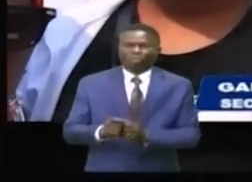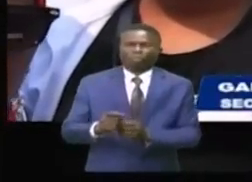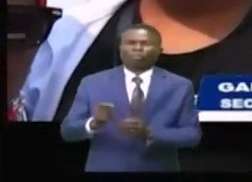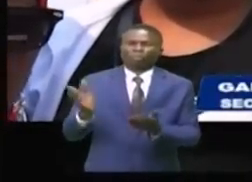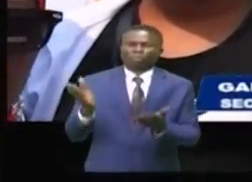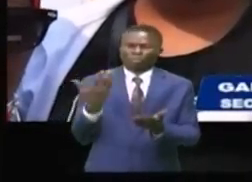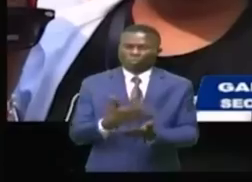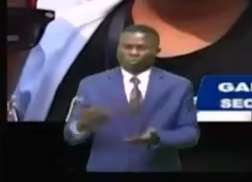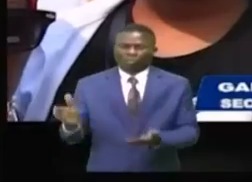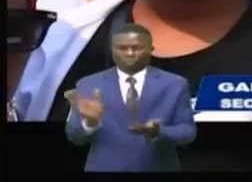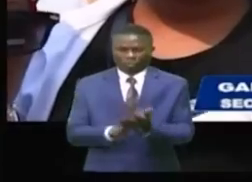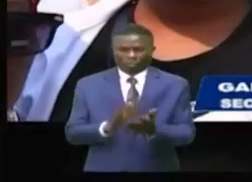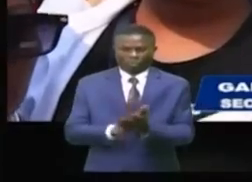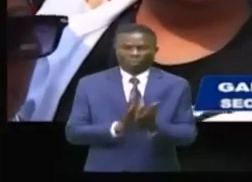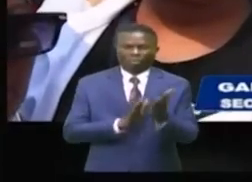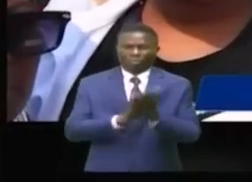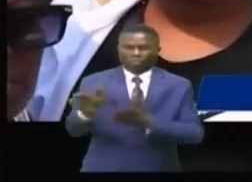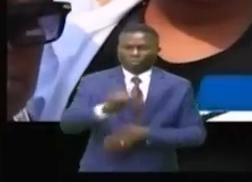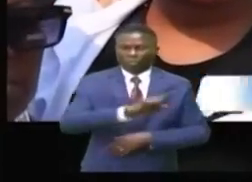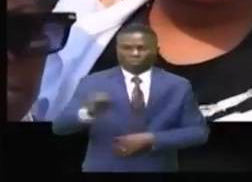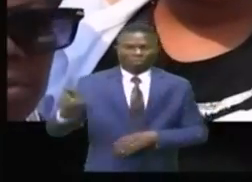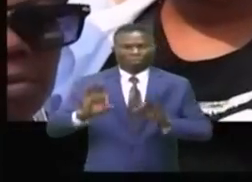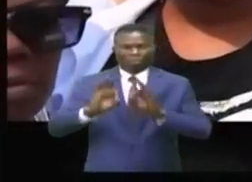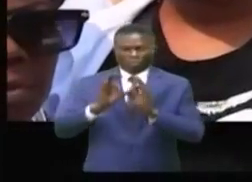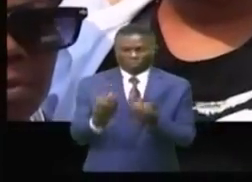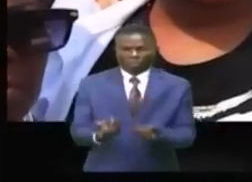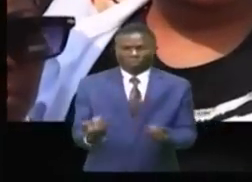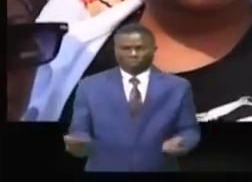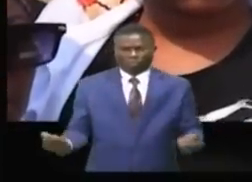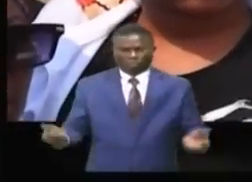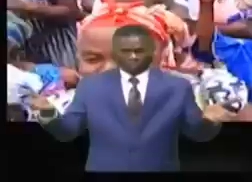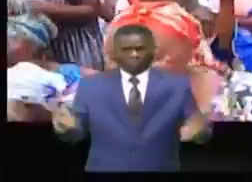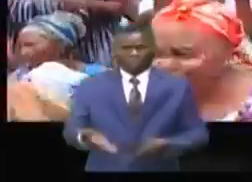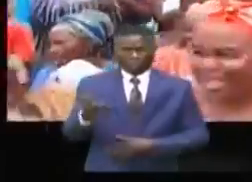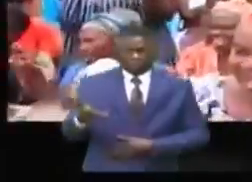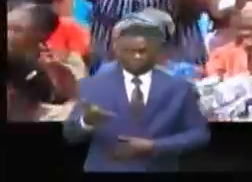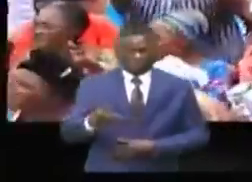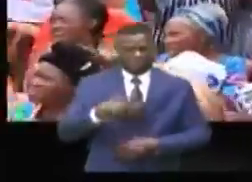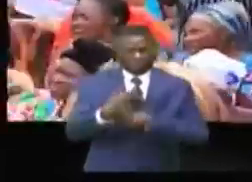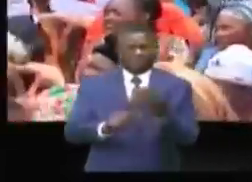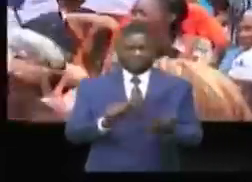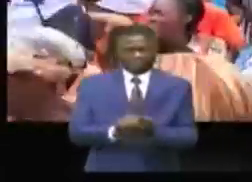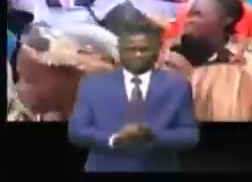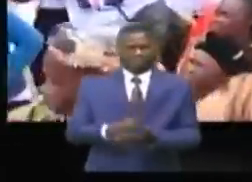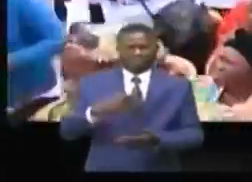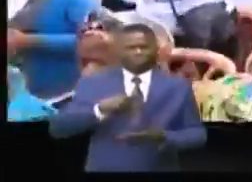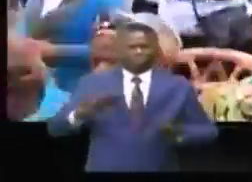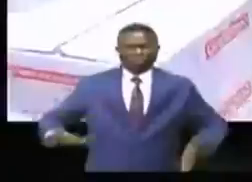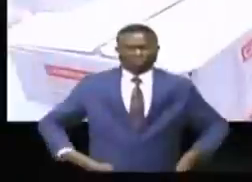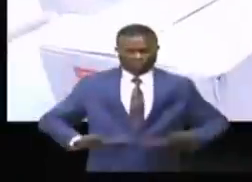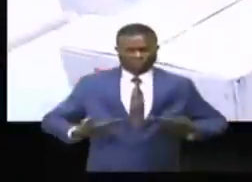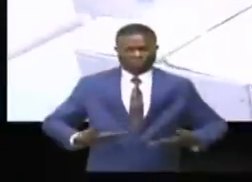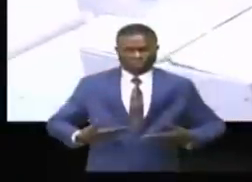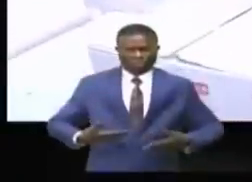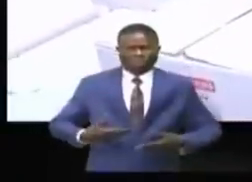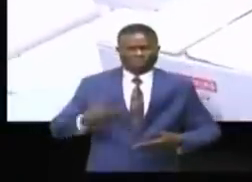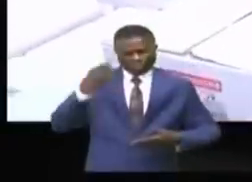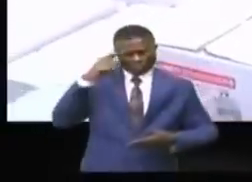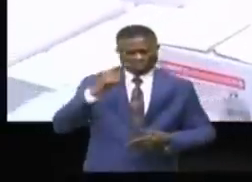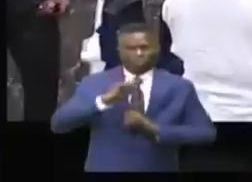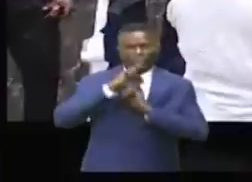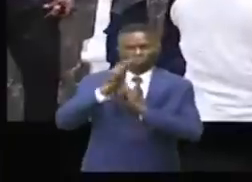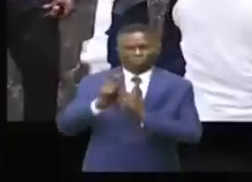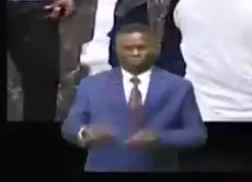à plus ou moins 15 000 familles représentées ici. Il faut le faire et je suis content pour ce énième geste que je